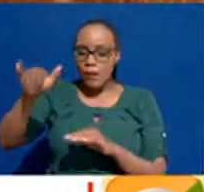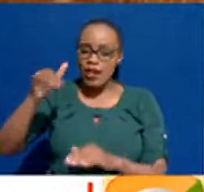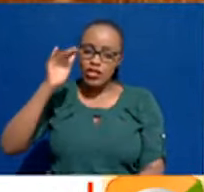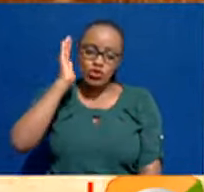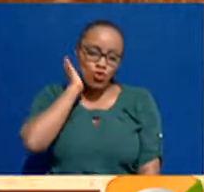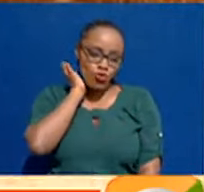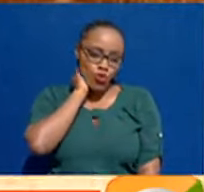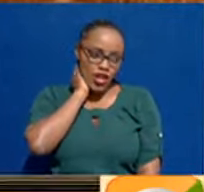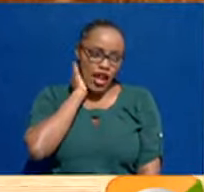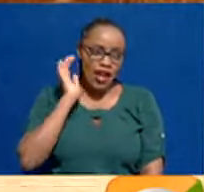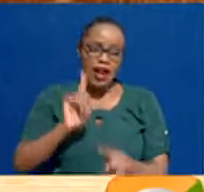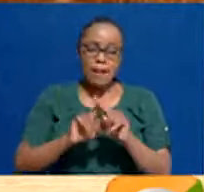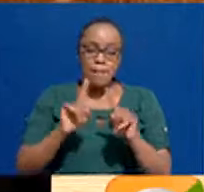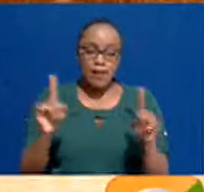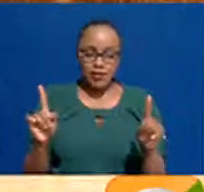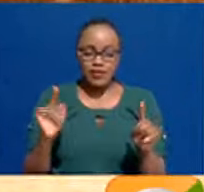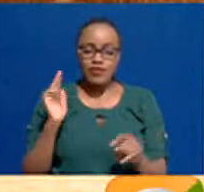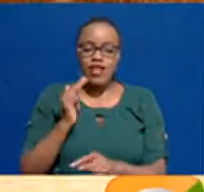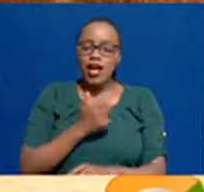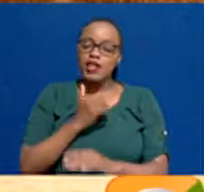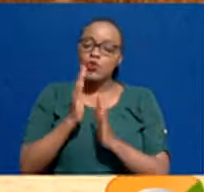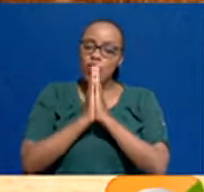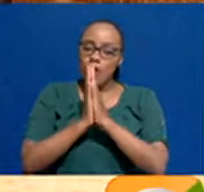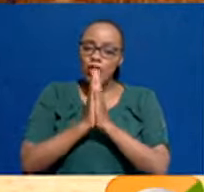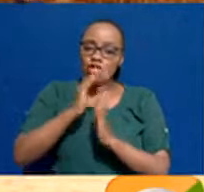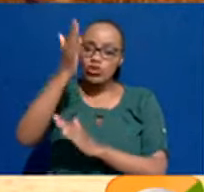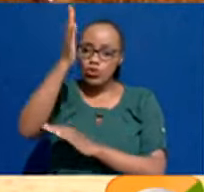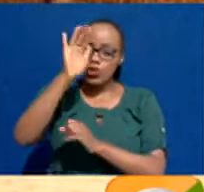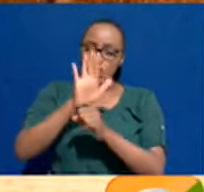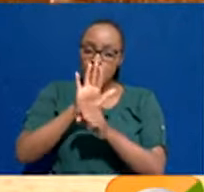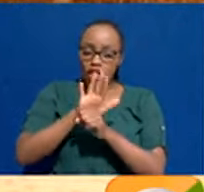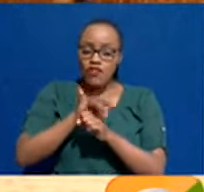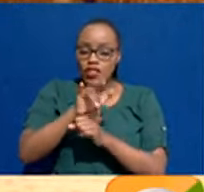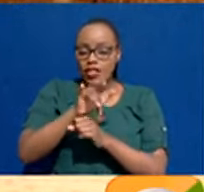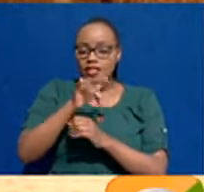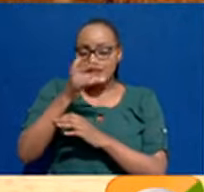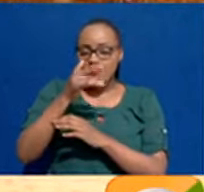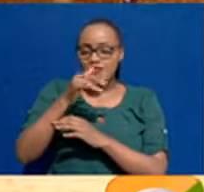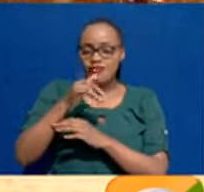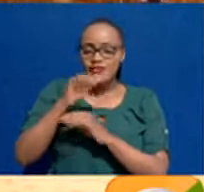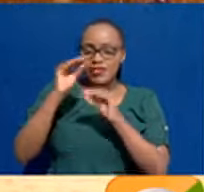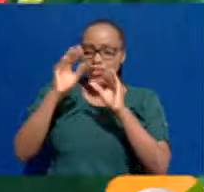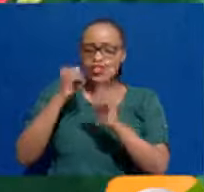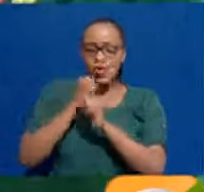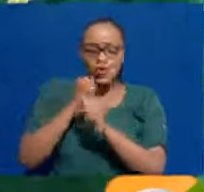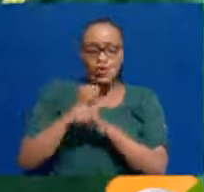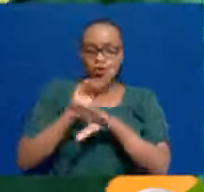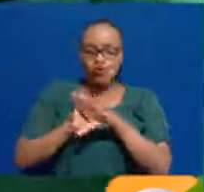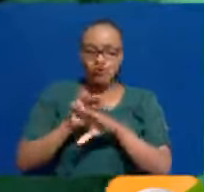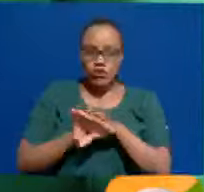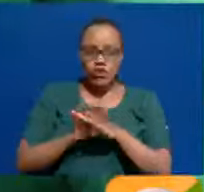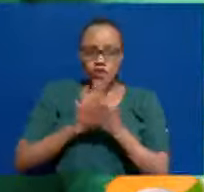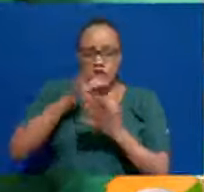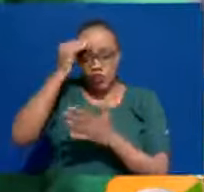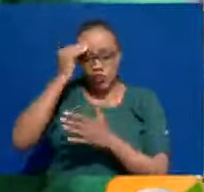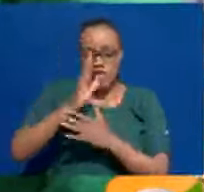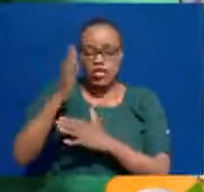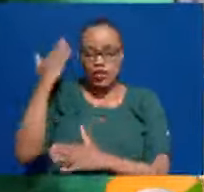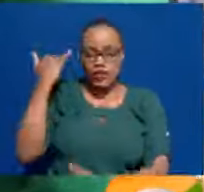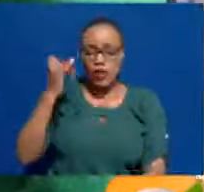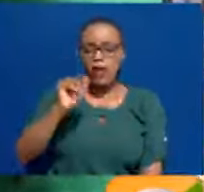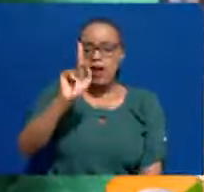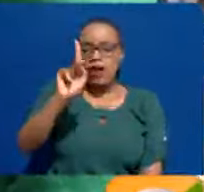Murang'a. Lakini tukaomba Mungu sana kwa ajili mwalimu alikuwa anatufanyia mazuri. Wanafunzi wa zamani wa shule